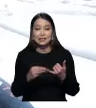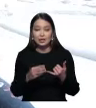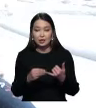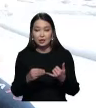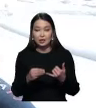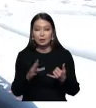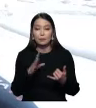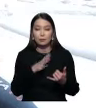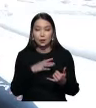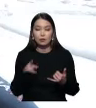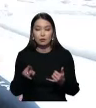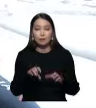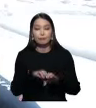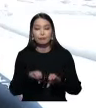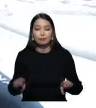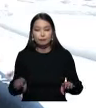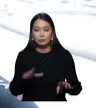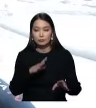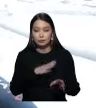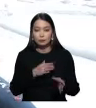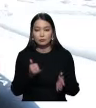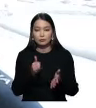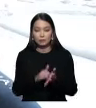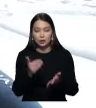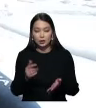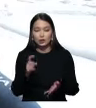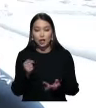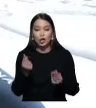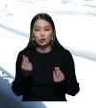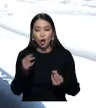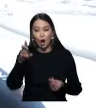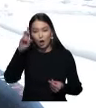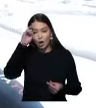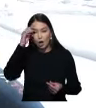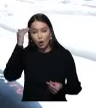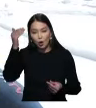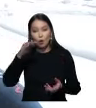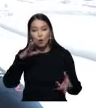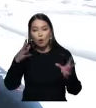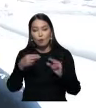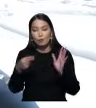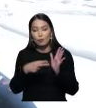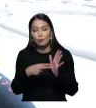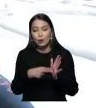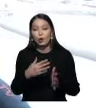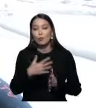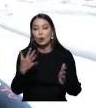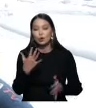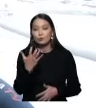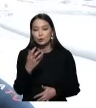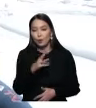проложены водопроводные трубы за счет государственных средств на общую сумму больше 500 миллионов тенге.